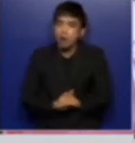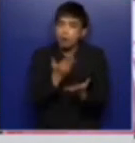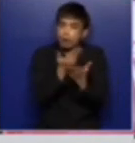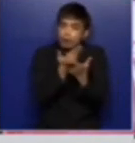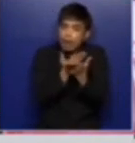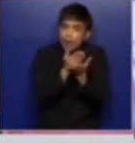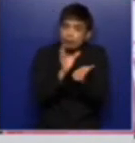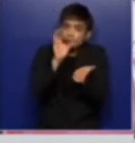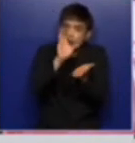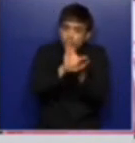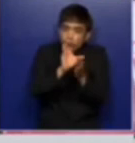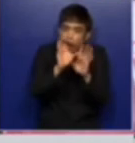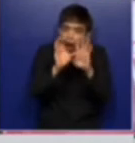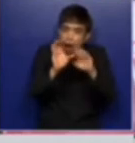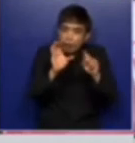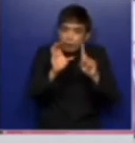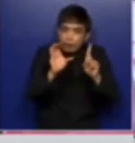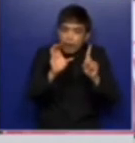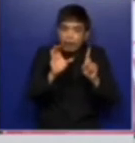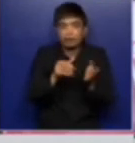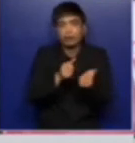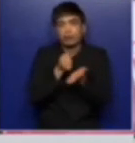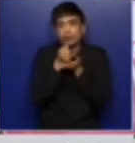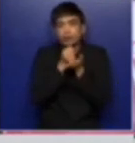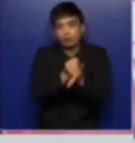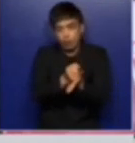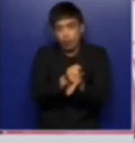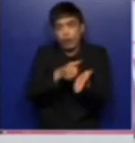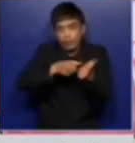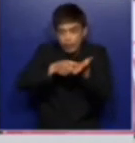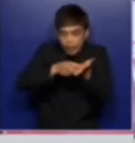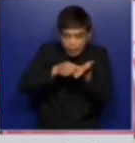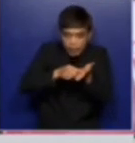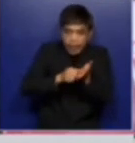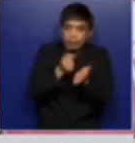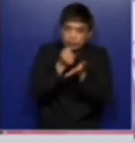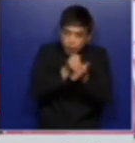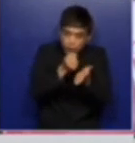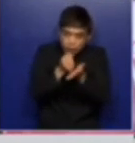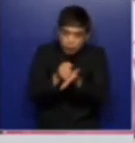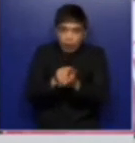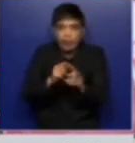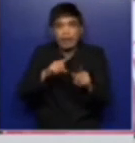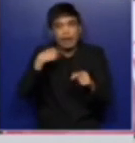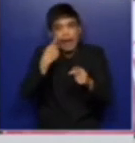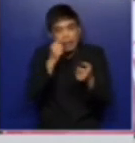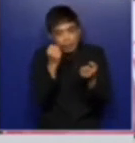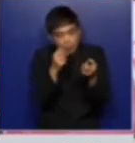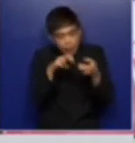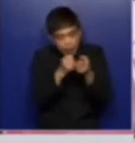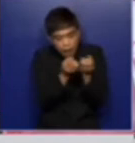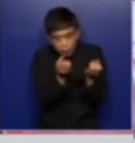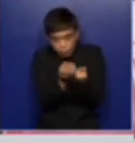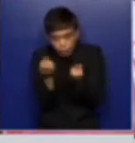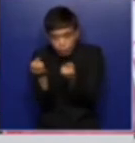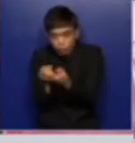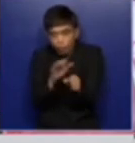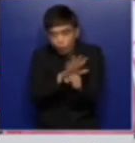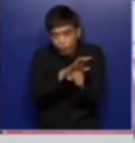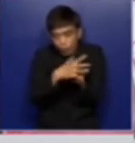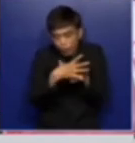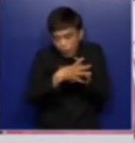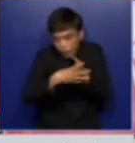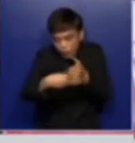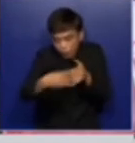การบรรเทาแก้ไขปัญหาและเยียวยาผู้ที่ได้รับผลกระทบจากการระบาดของโรคติ